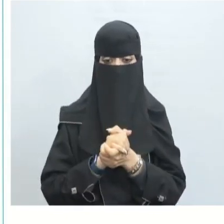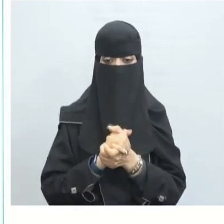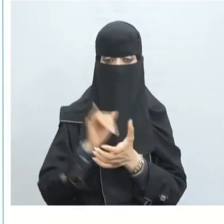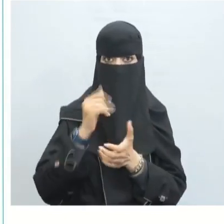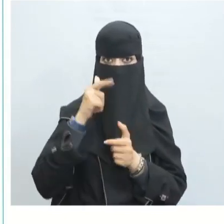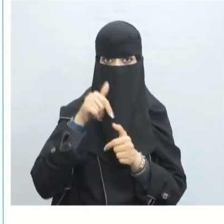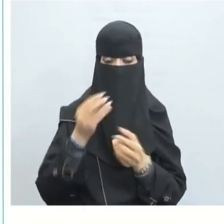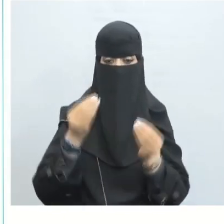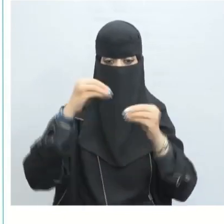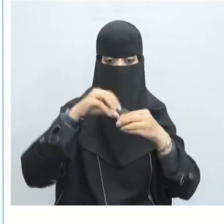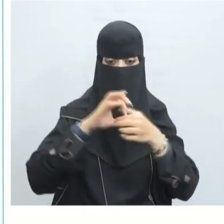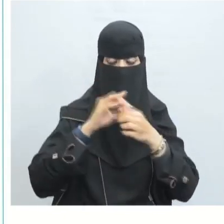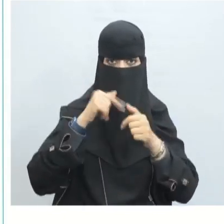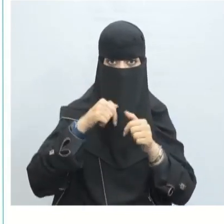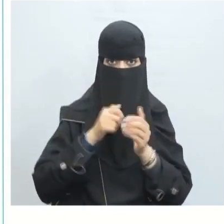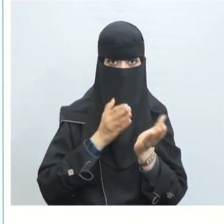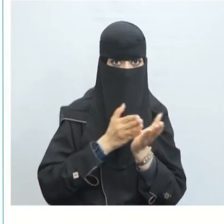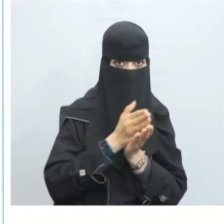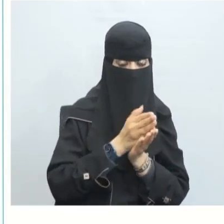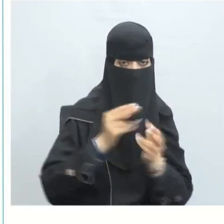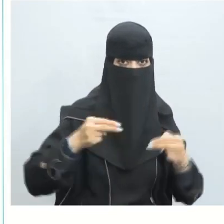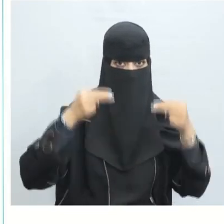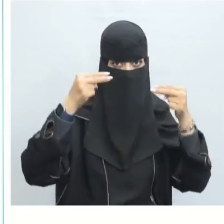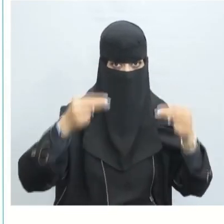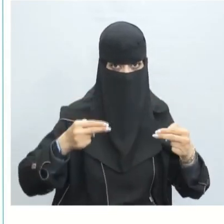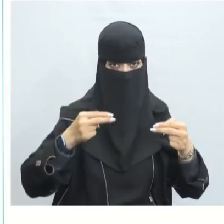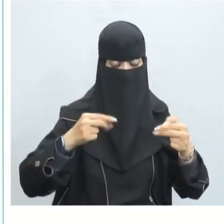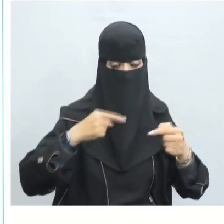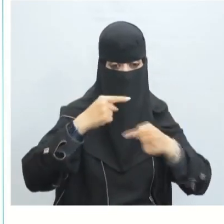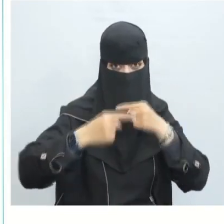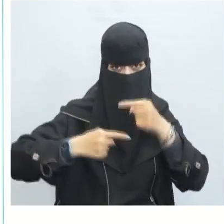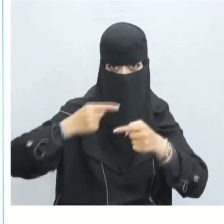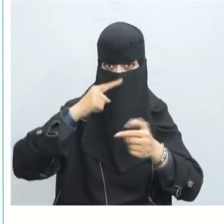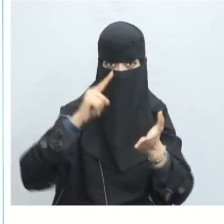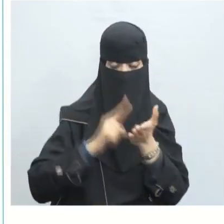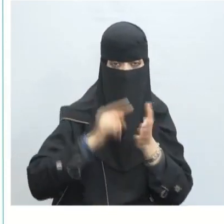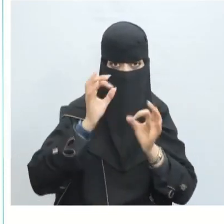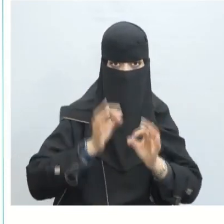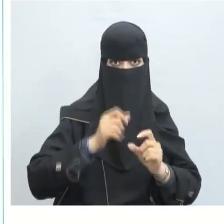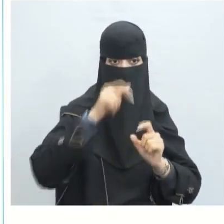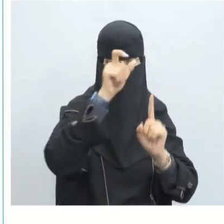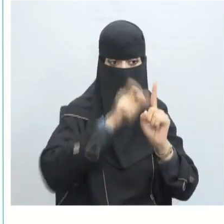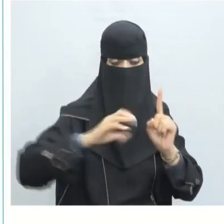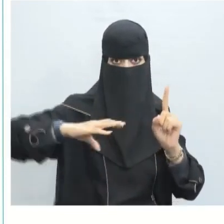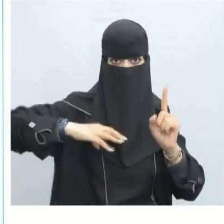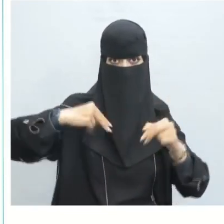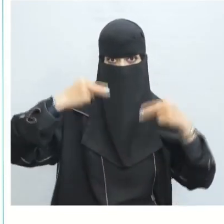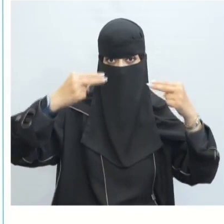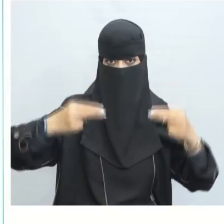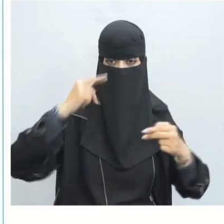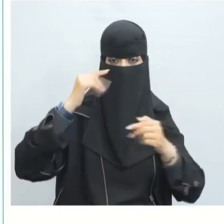الحضور من اجل ضمان سير الفعاليه بسلاسه يجب ان يكون لدى مدير الفعاليه